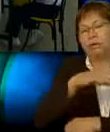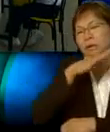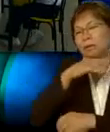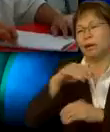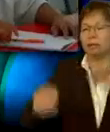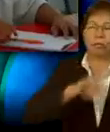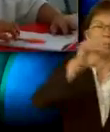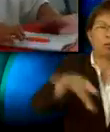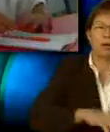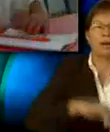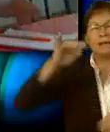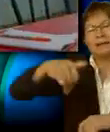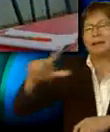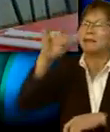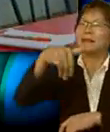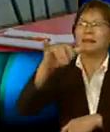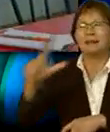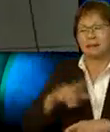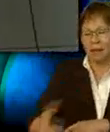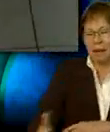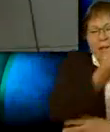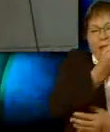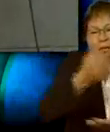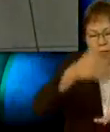sampah merata-rata. Yelah, saya kutip semula.